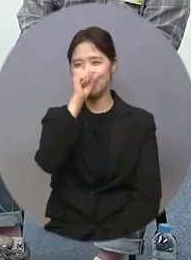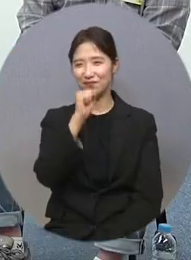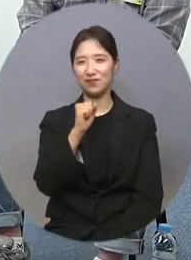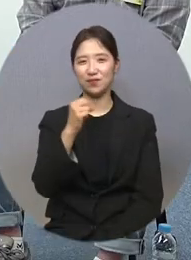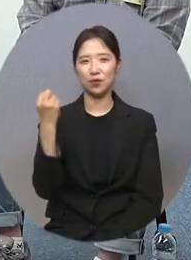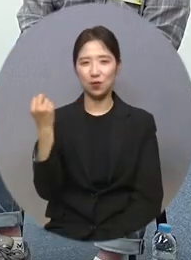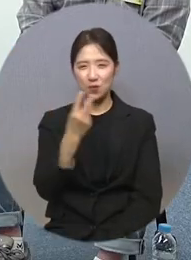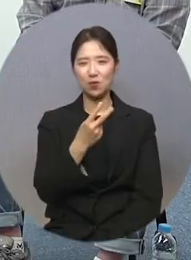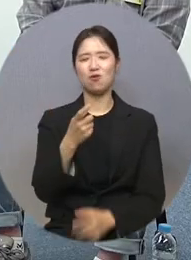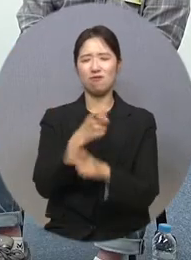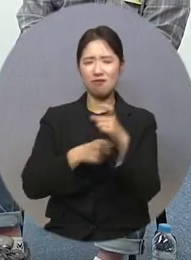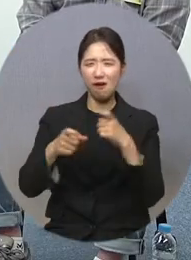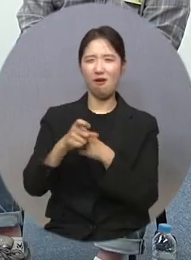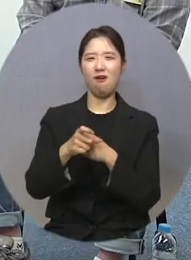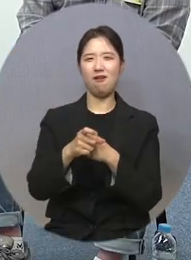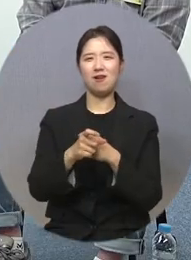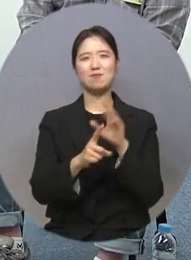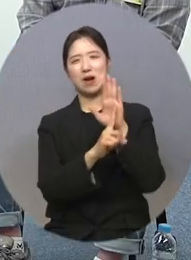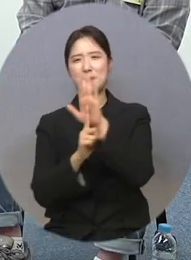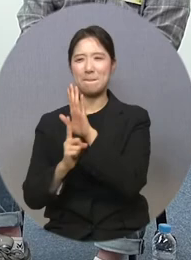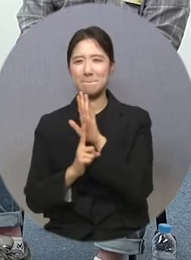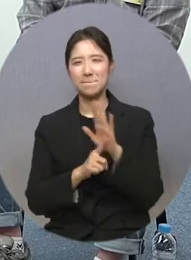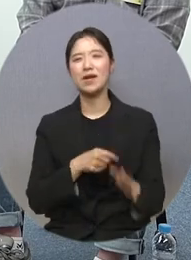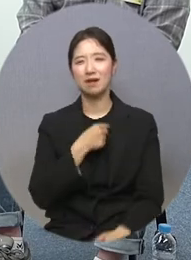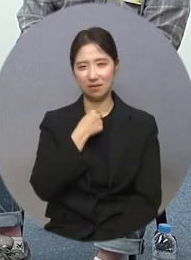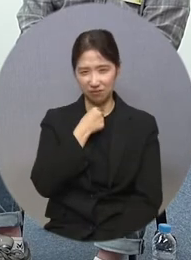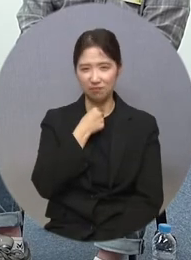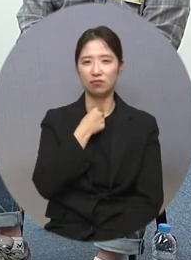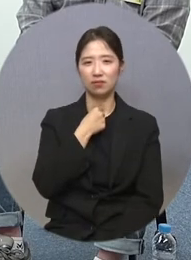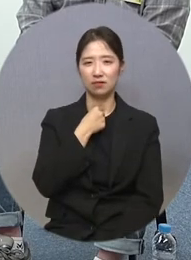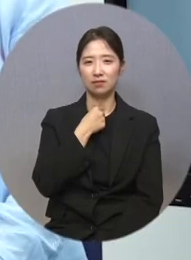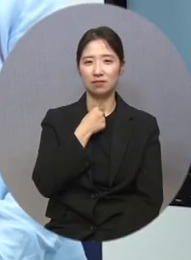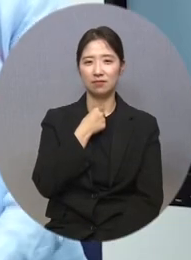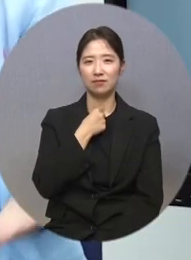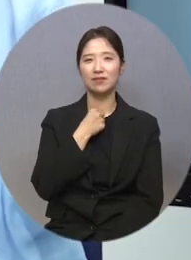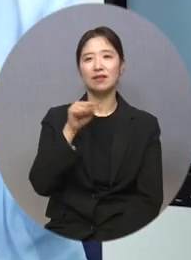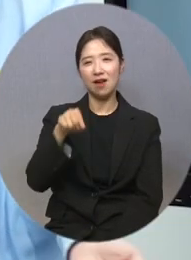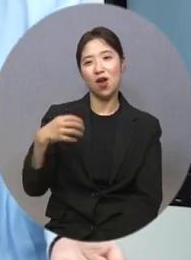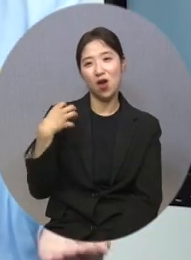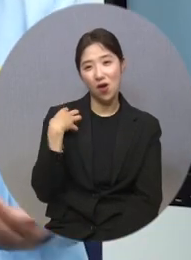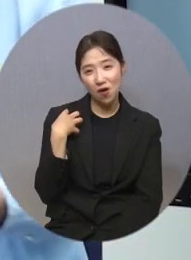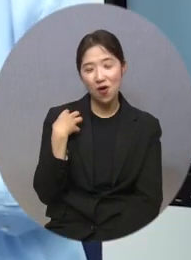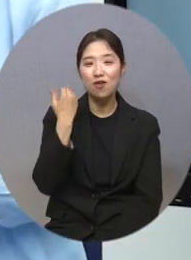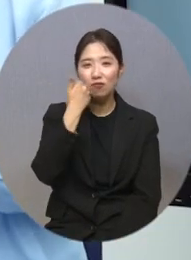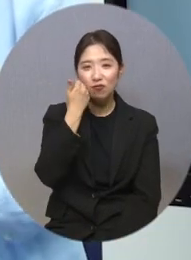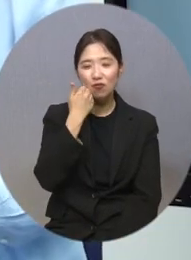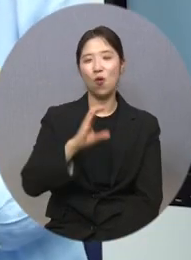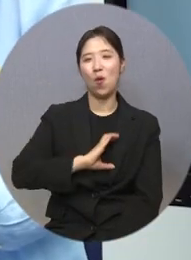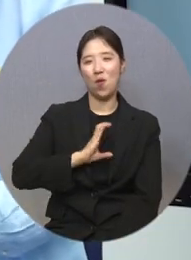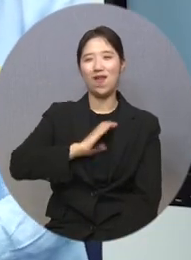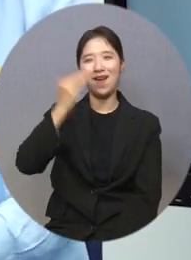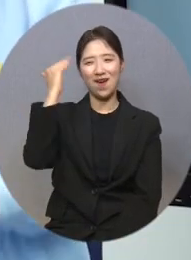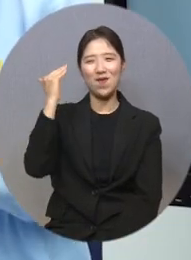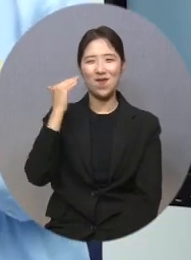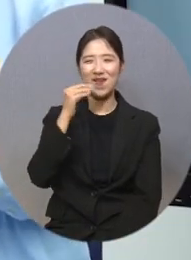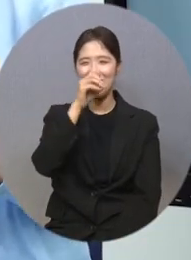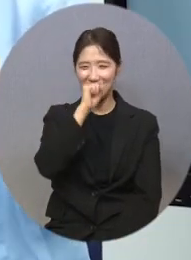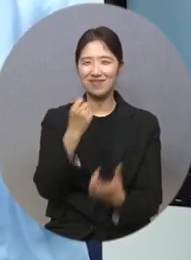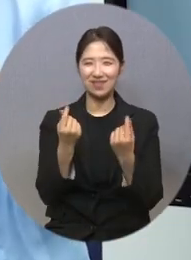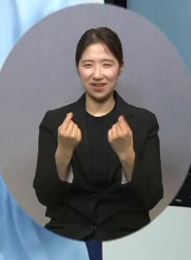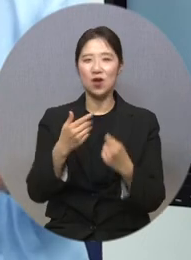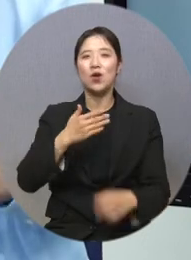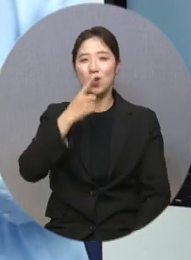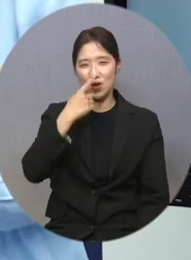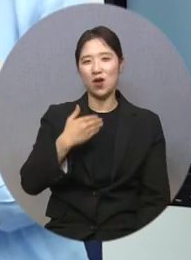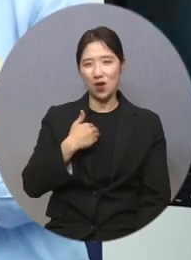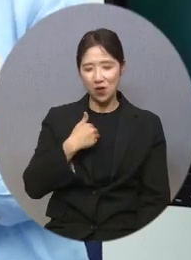더 적극적으로 나타내길 바랍니다. 정말 그런 역할로 코다 코리아가 좀 잘 되었으면 좋겠고 저 역시도